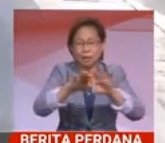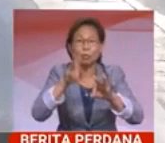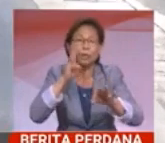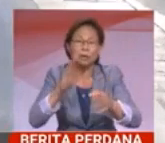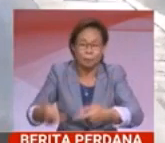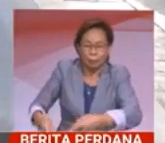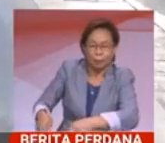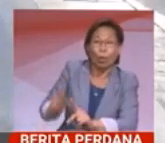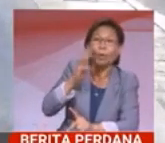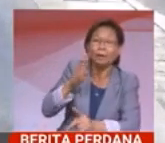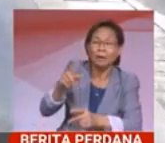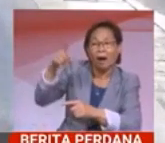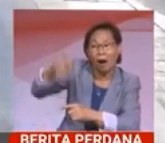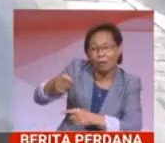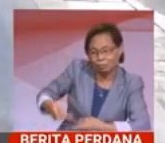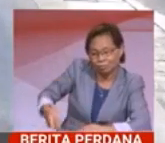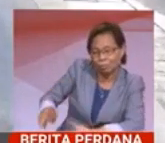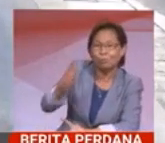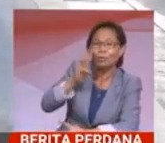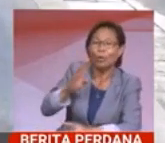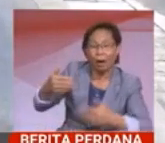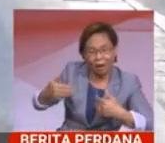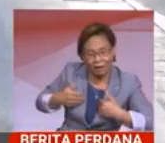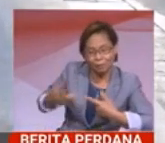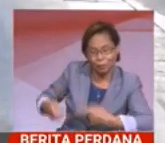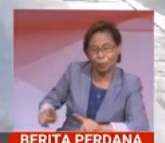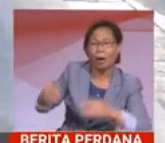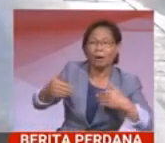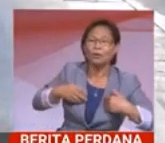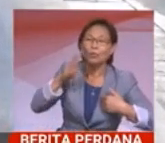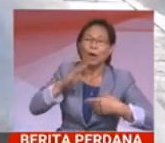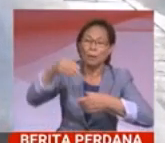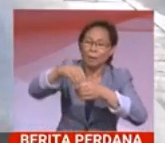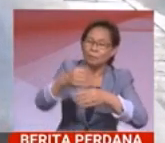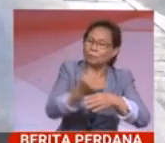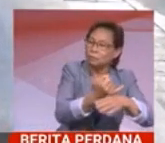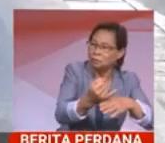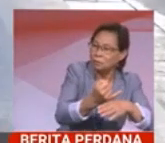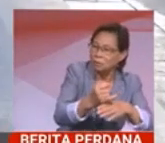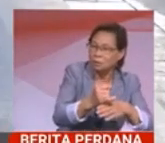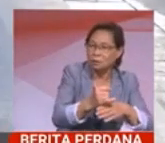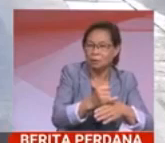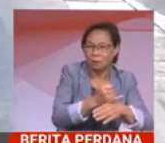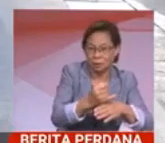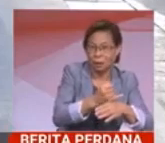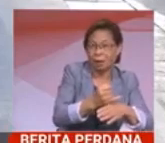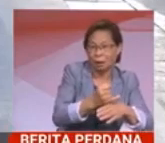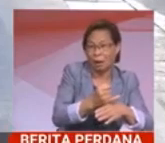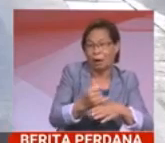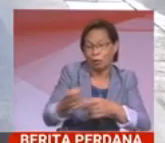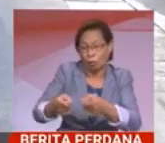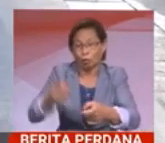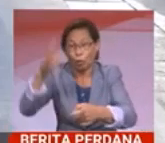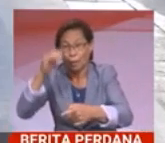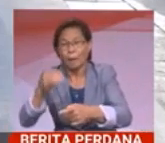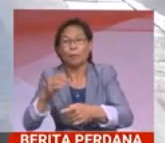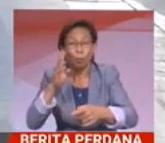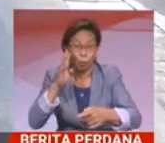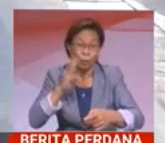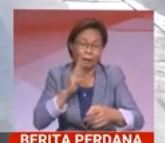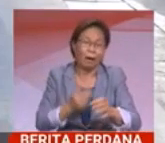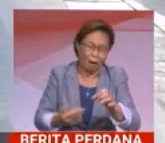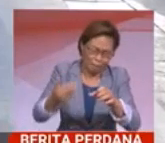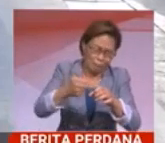peluang lagi ama kalaupun ada ada wanita yang sudah siang didominasi oleh lagi tapi saya restore